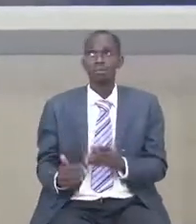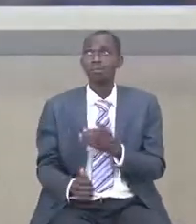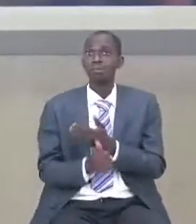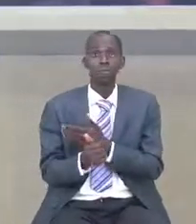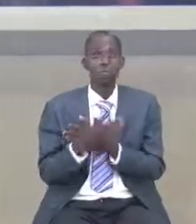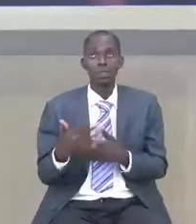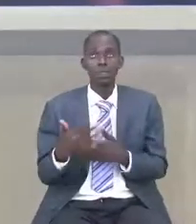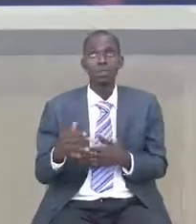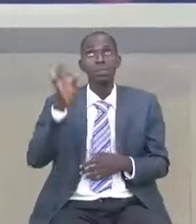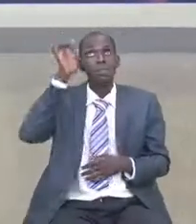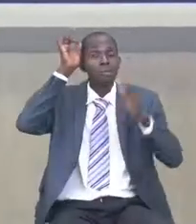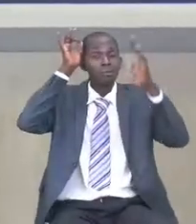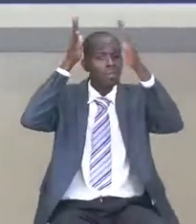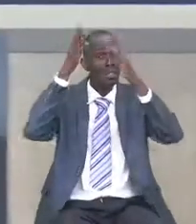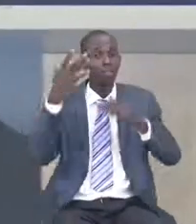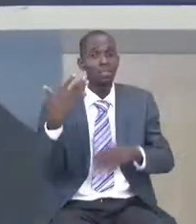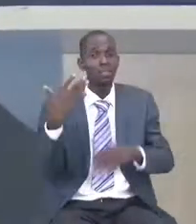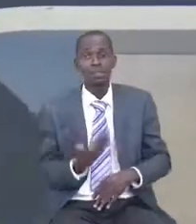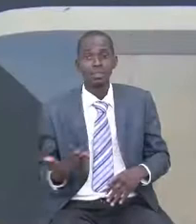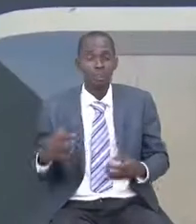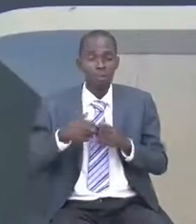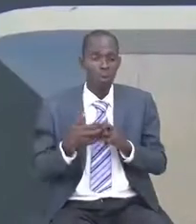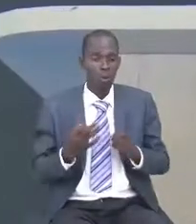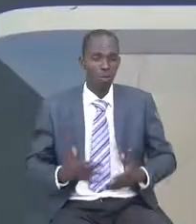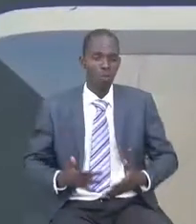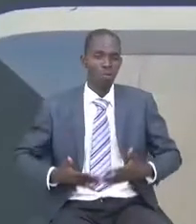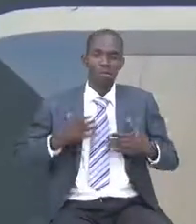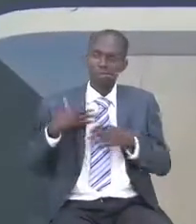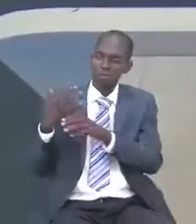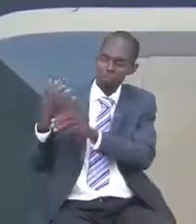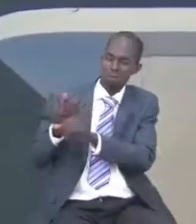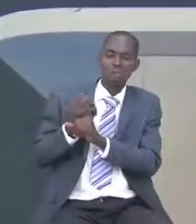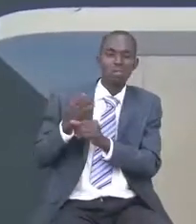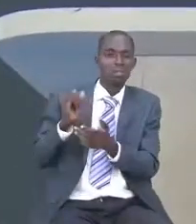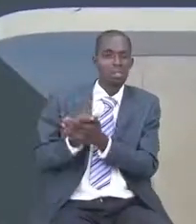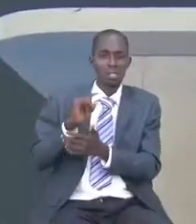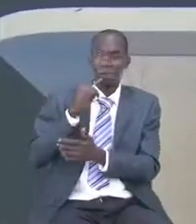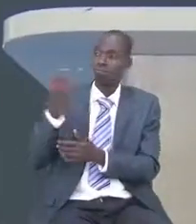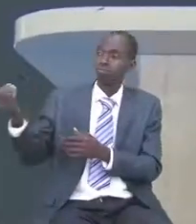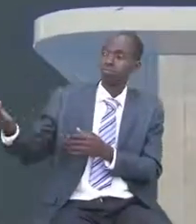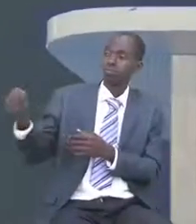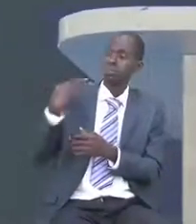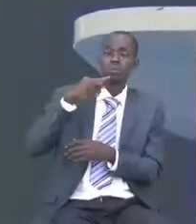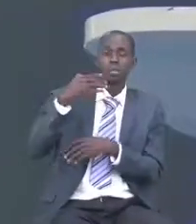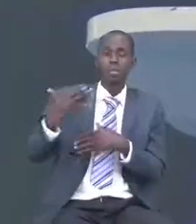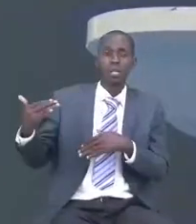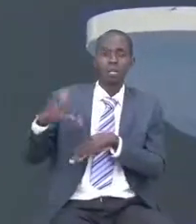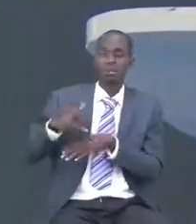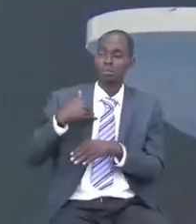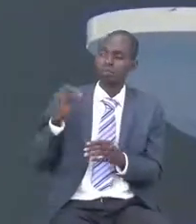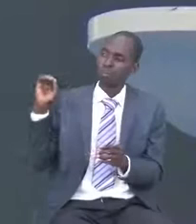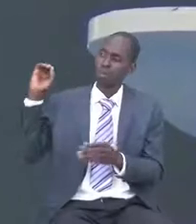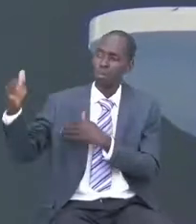les problèmes de la vie, j'ai pris le citron, je n'ai plus lancé ça à personne et